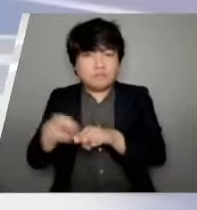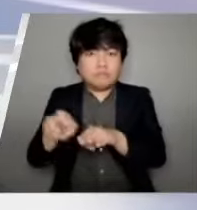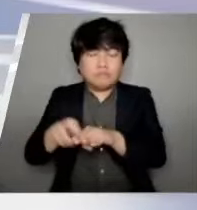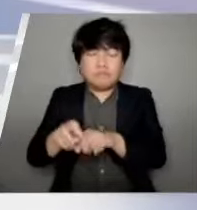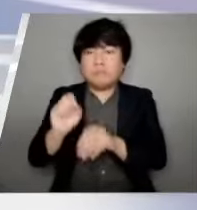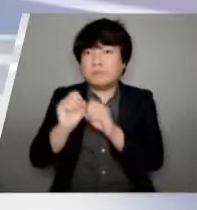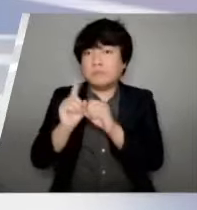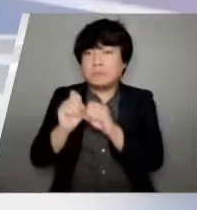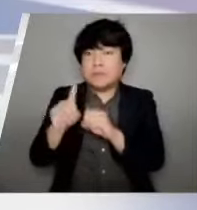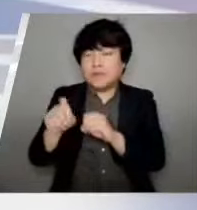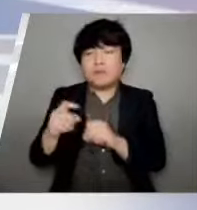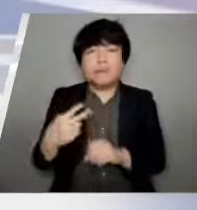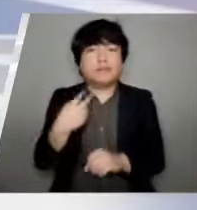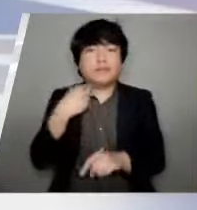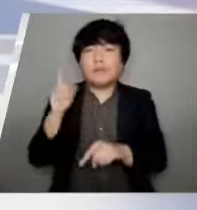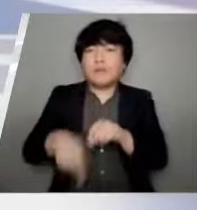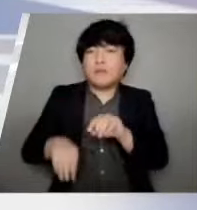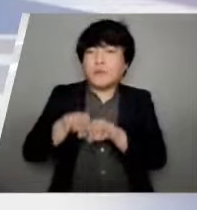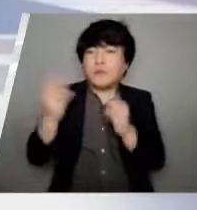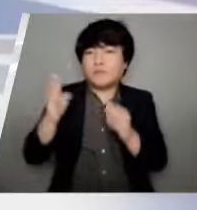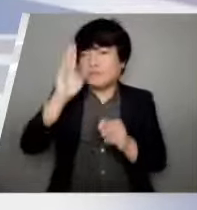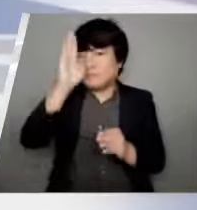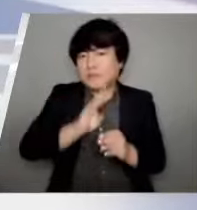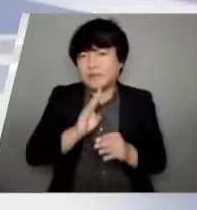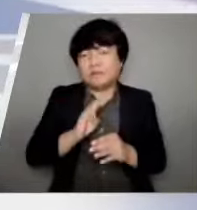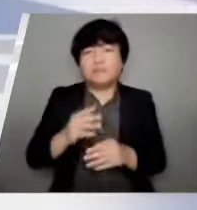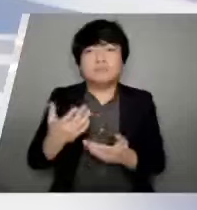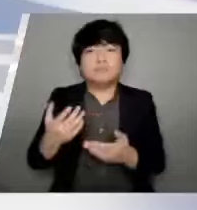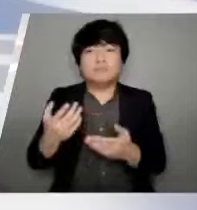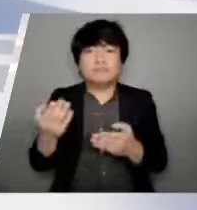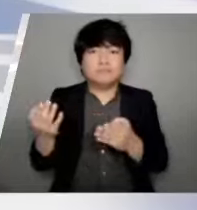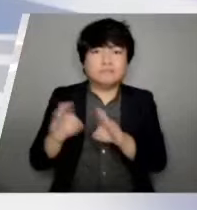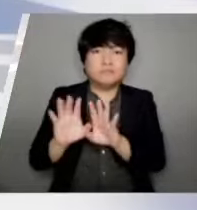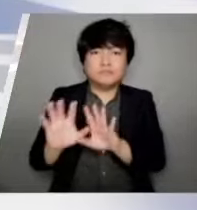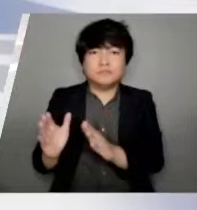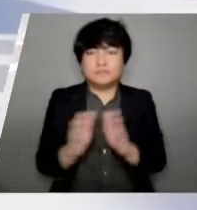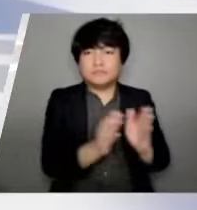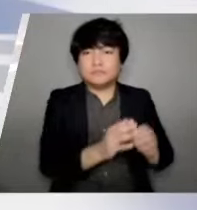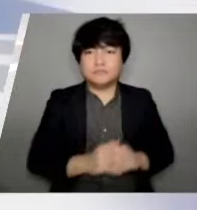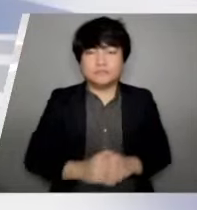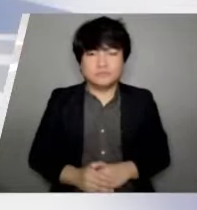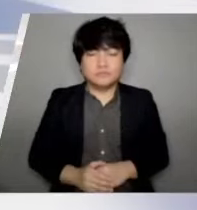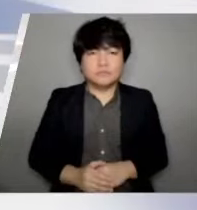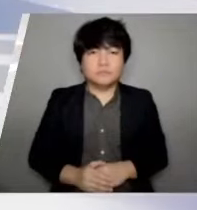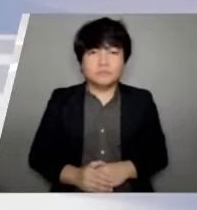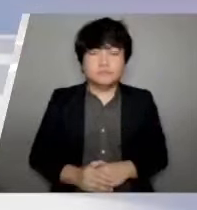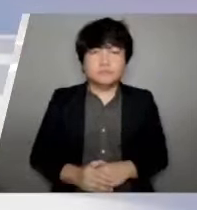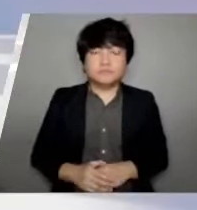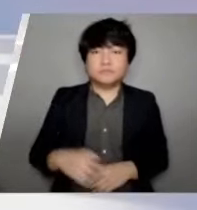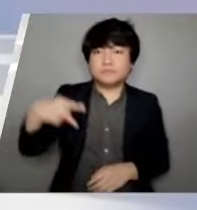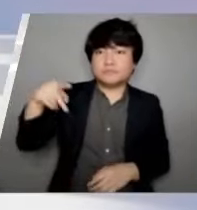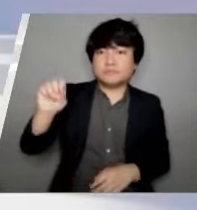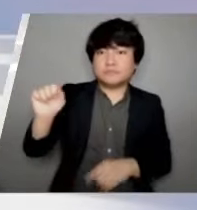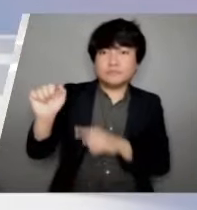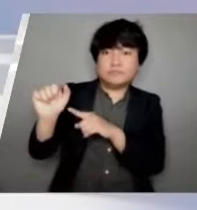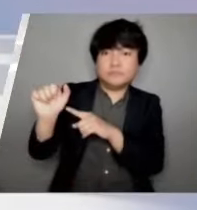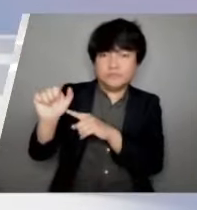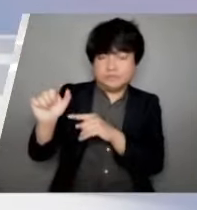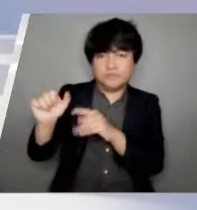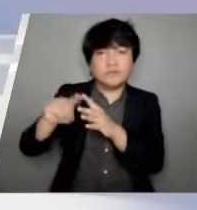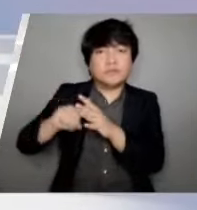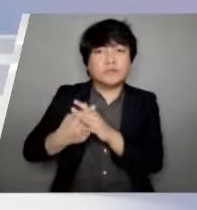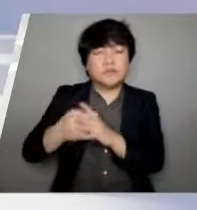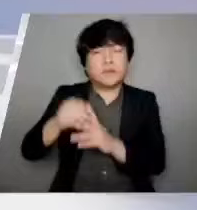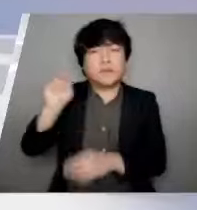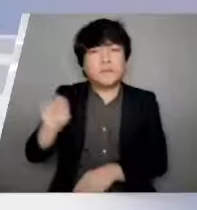ng pinto mula sa loob nito. Pagkuha ng census ng Philippine Statistics Authority, sisimulan na sa Lunes, July